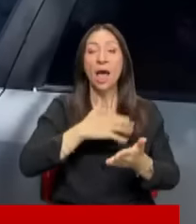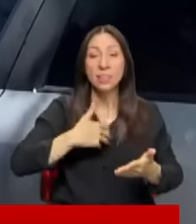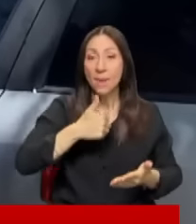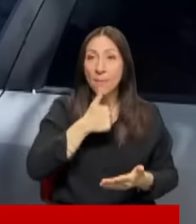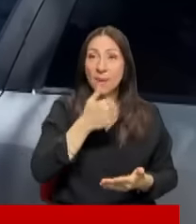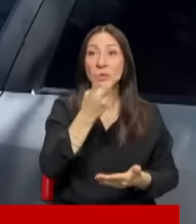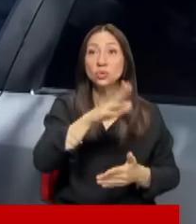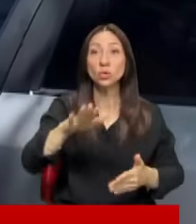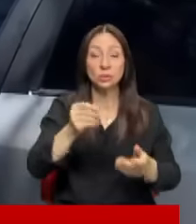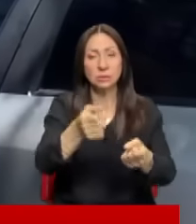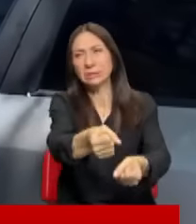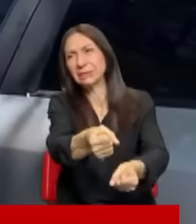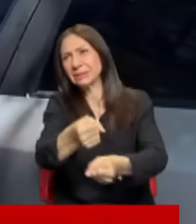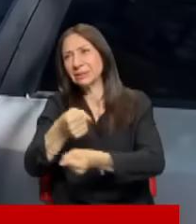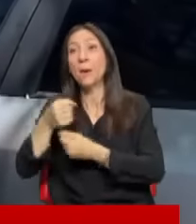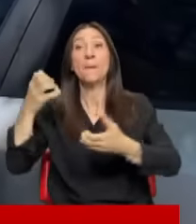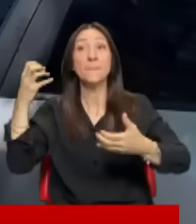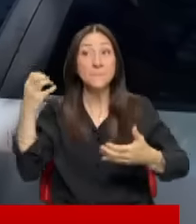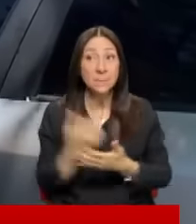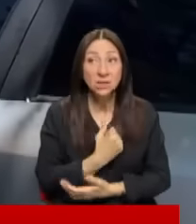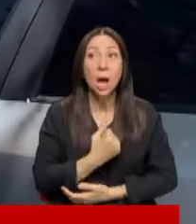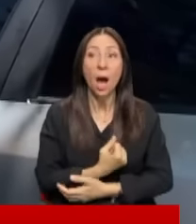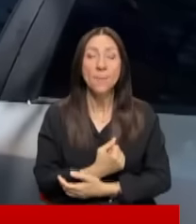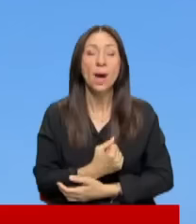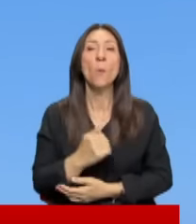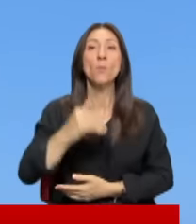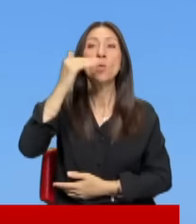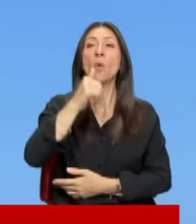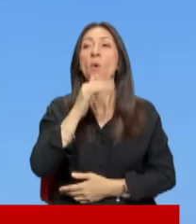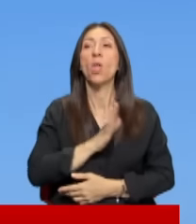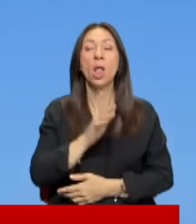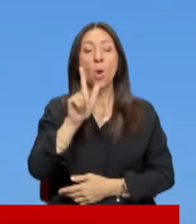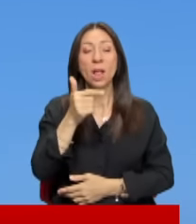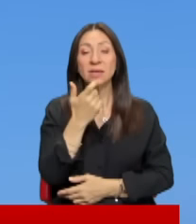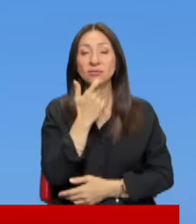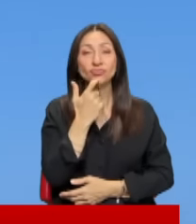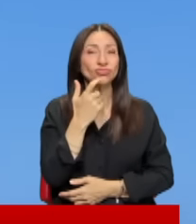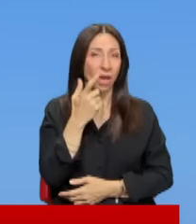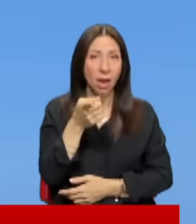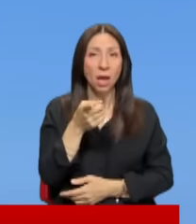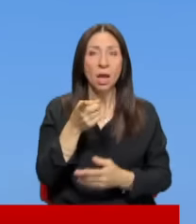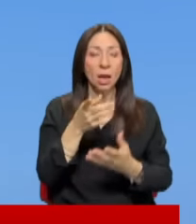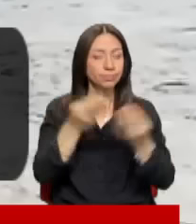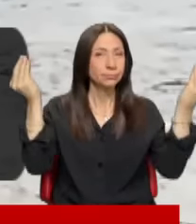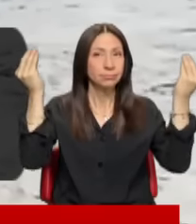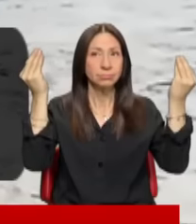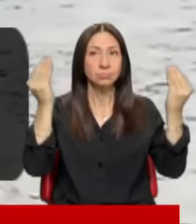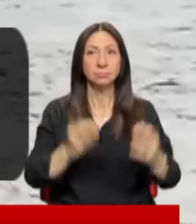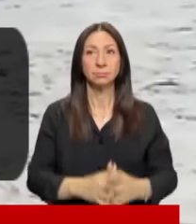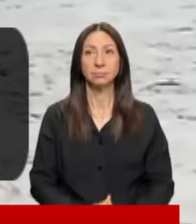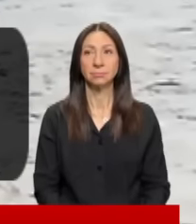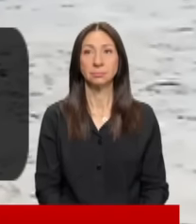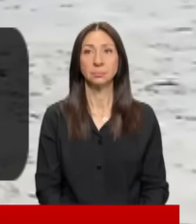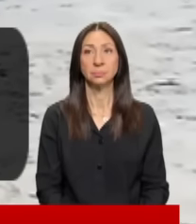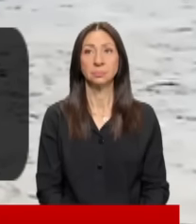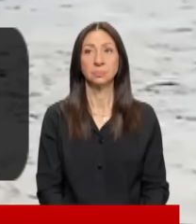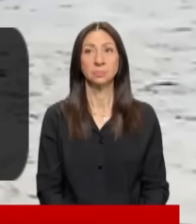2 çocuğunu kıyıya çıkarmayı başardı ama ailenin büyük oğlu 16 yaşındaki İbrahim dalgalar arasında kayboldu. Çocuğu hala